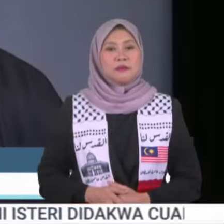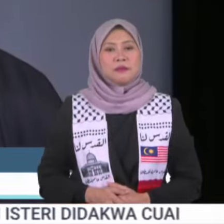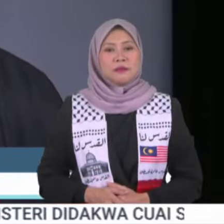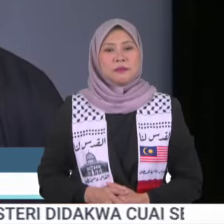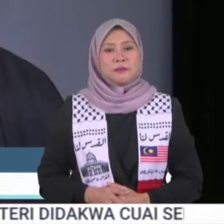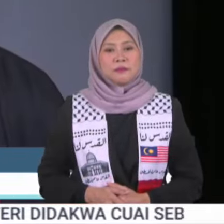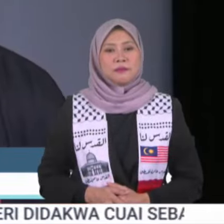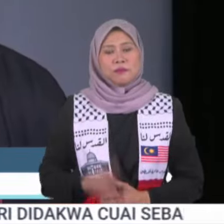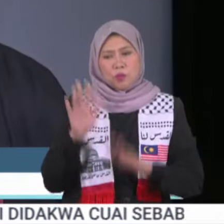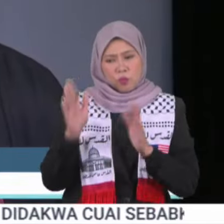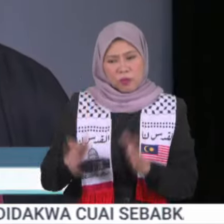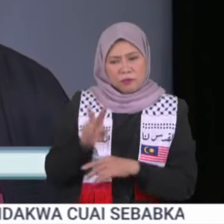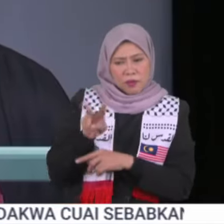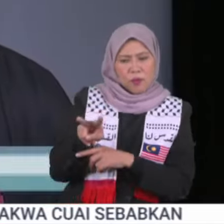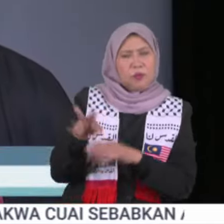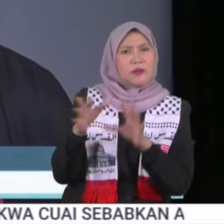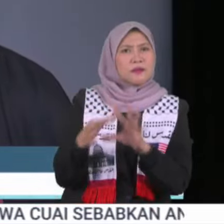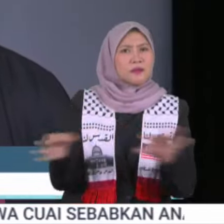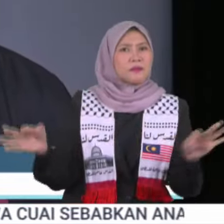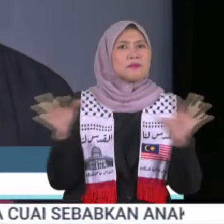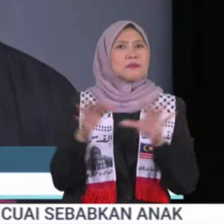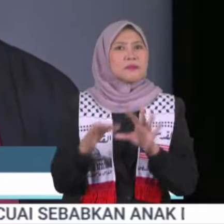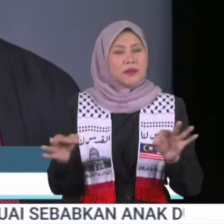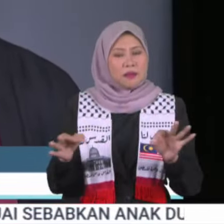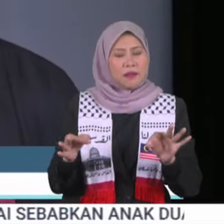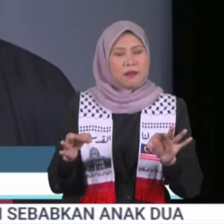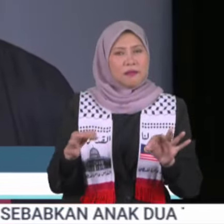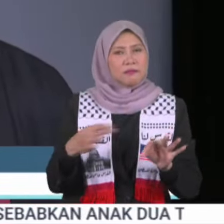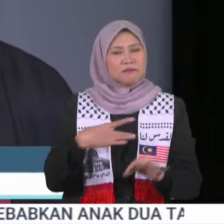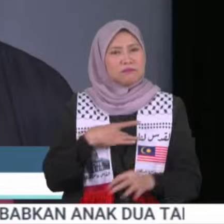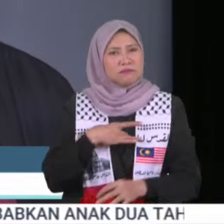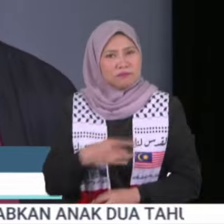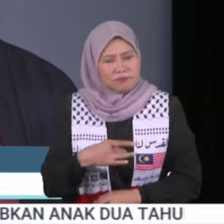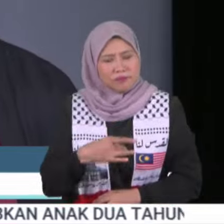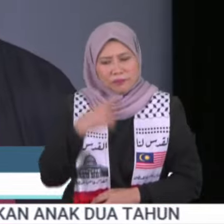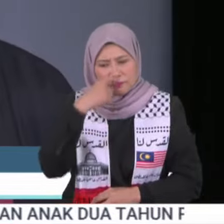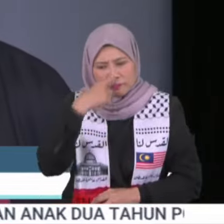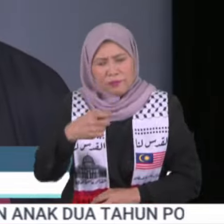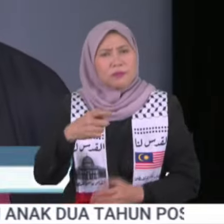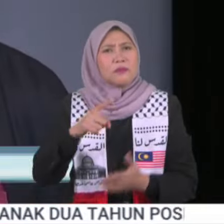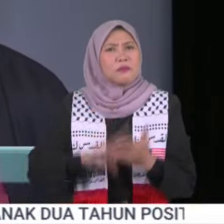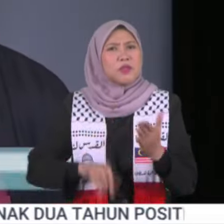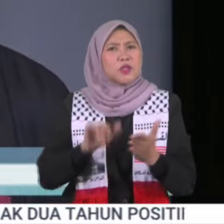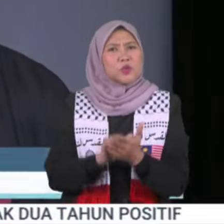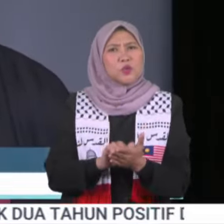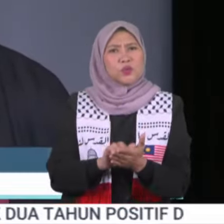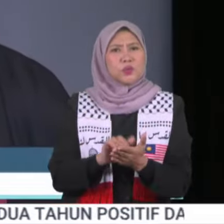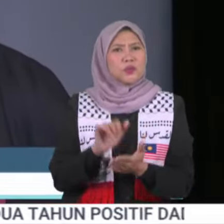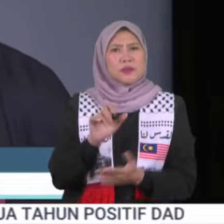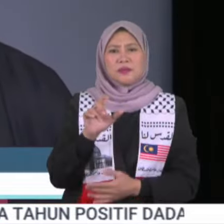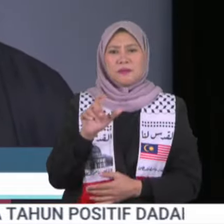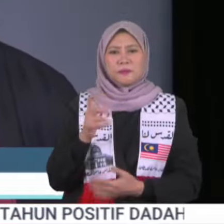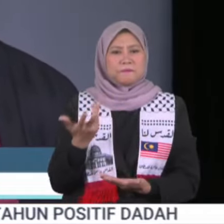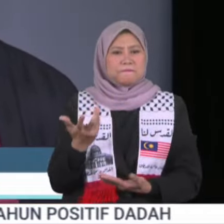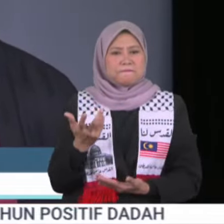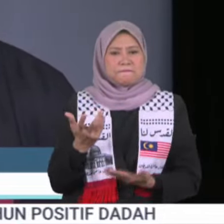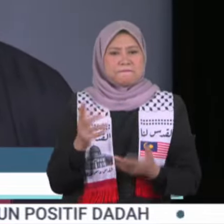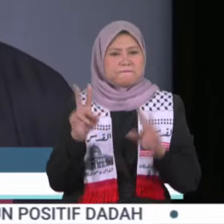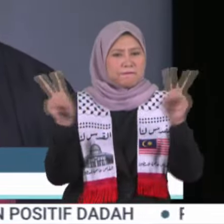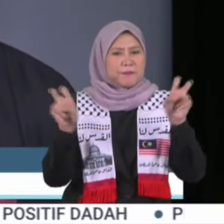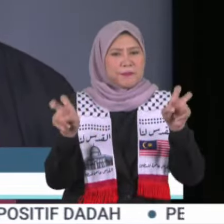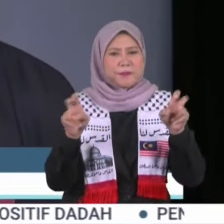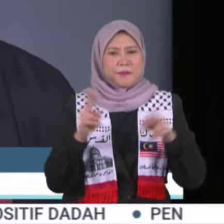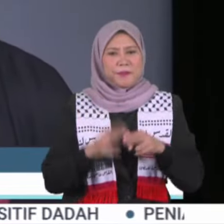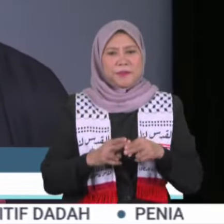Bila orang tengok cerita ni, ada menimbulkan rasa minat. Apa itu Puah Kumbu, apa itu Indungar, bagaimana tradisi dalam rumah panjang